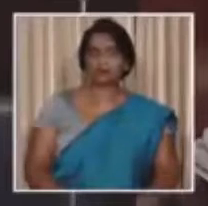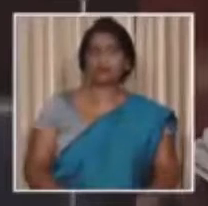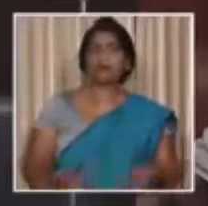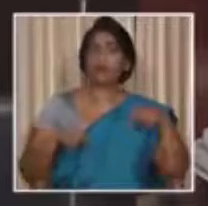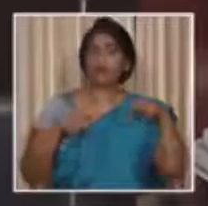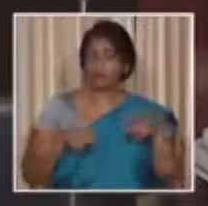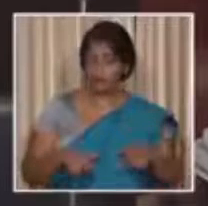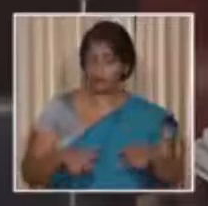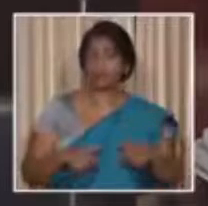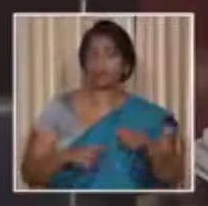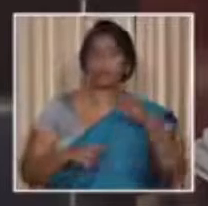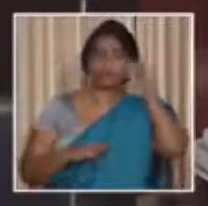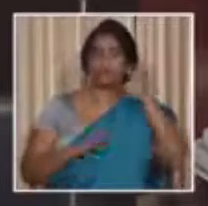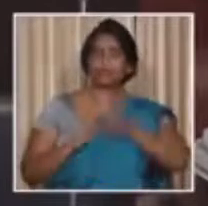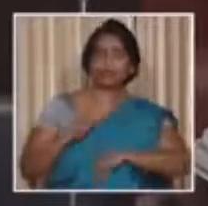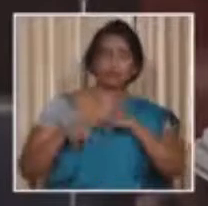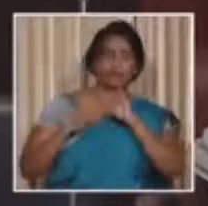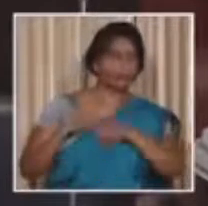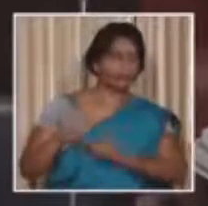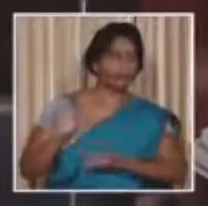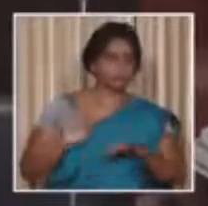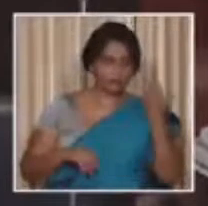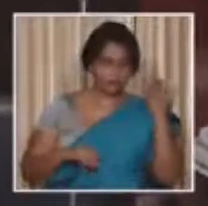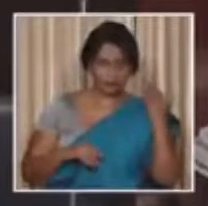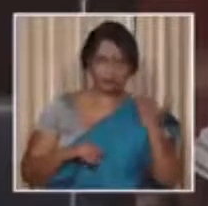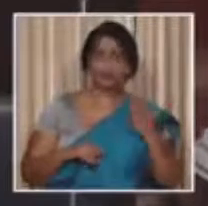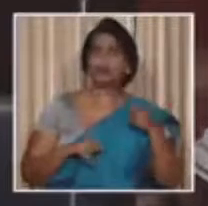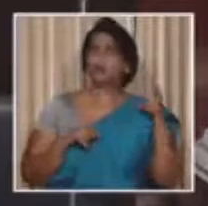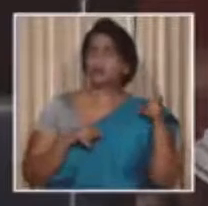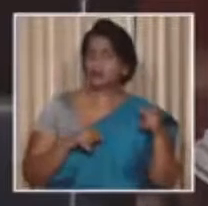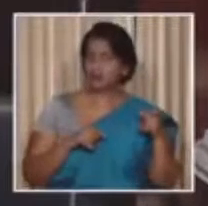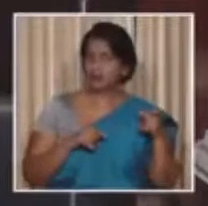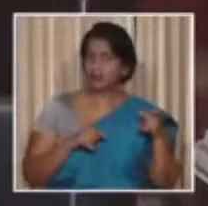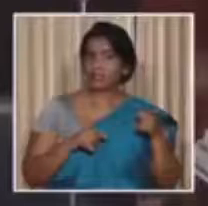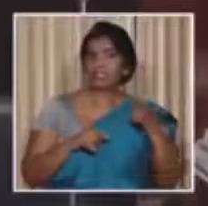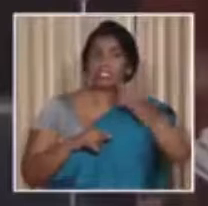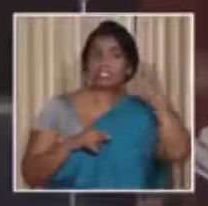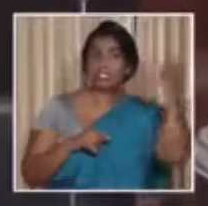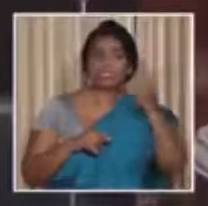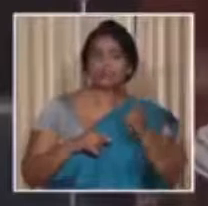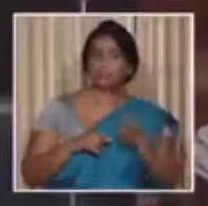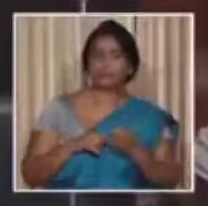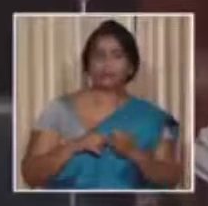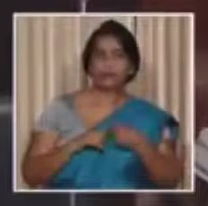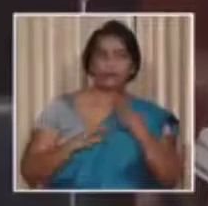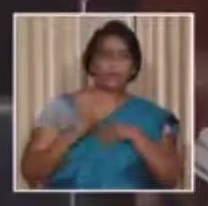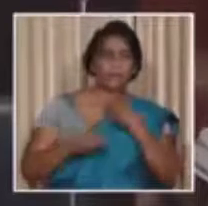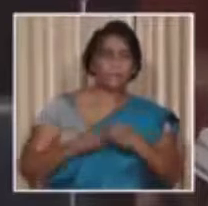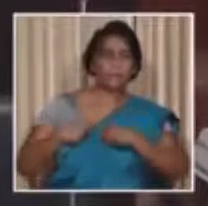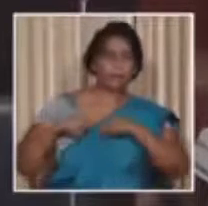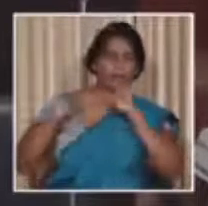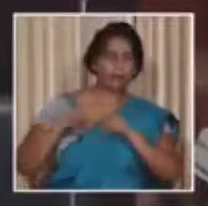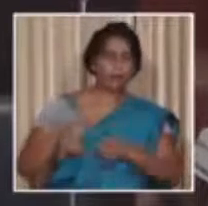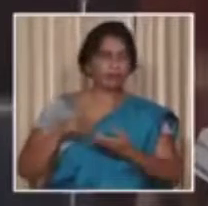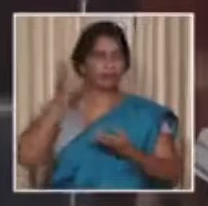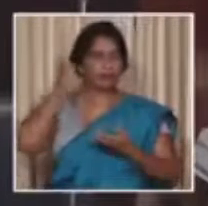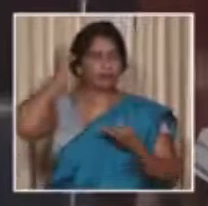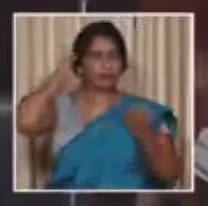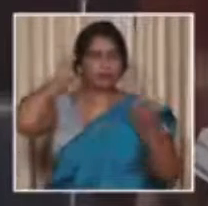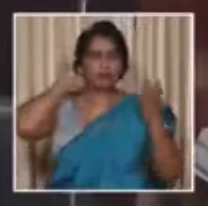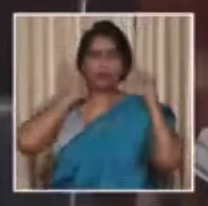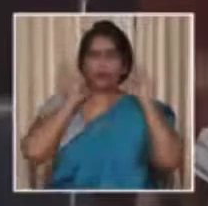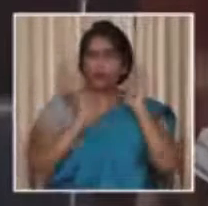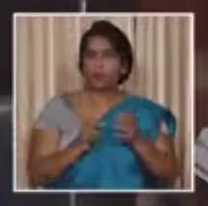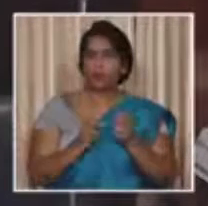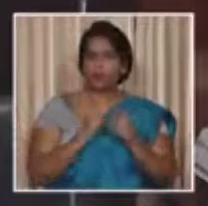ජපානයේ අපේ රටට ඇරලා යනවා. විවාදයේදී ගනි. එතකොට ජර්මනිය අපේ රටේ ව්‍යාපාර අත්හැරලා යනවා. මොකද්ද මේ ඔබතුමාලා කරන්නේ?